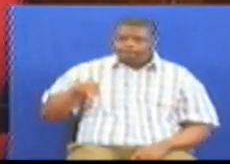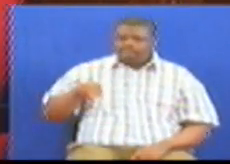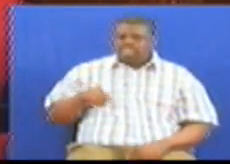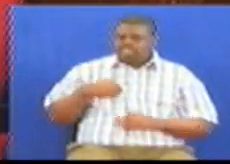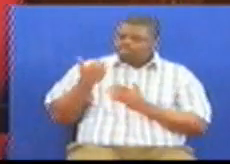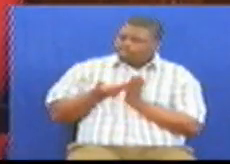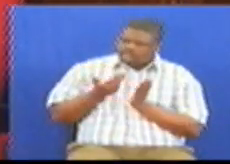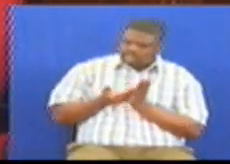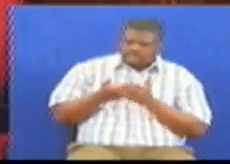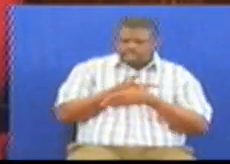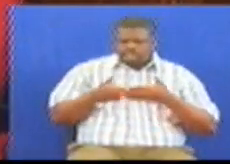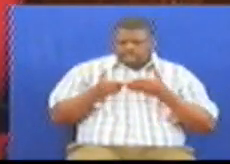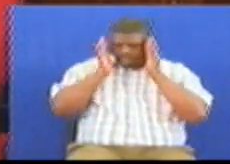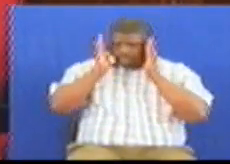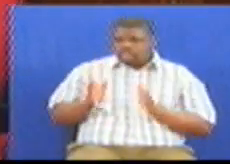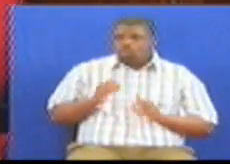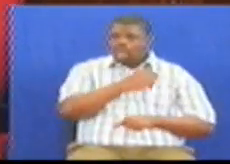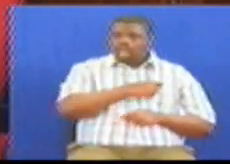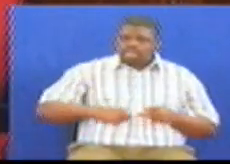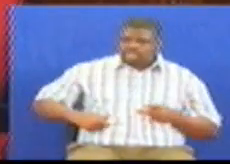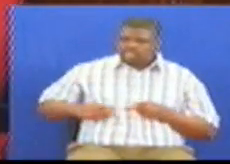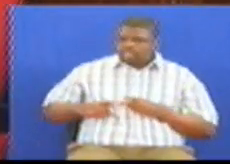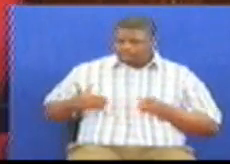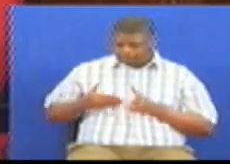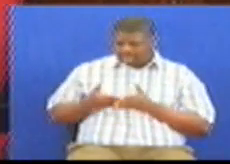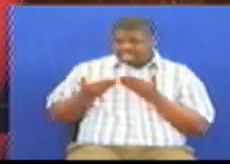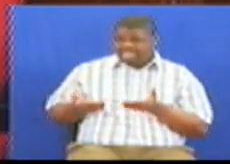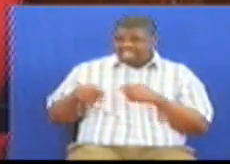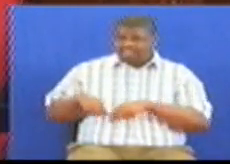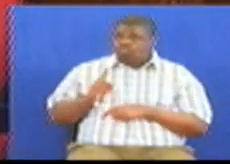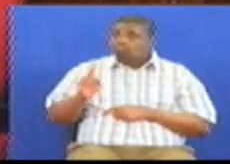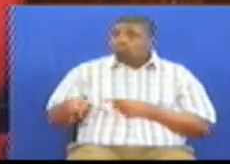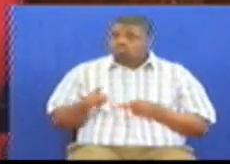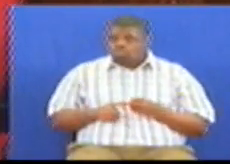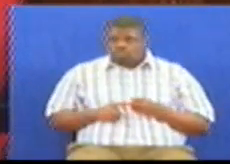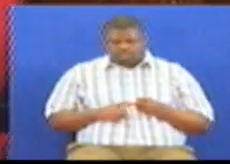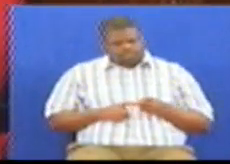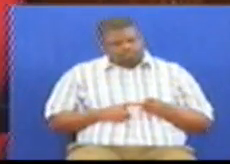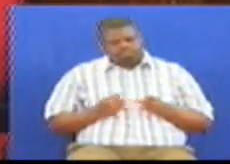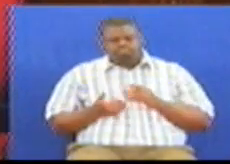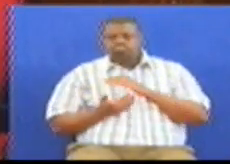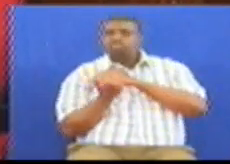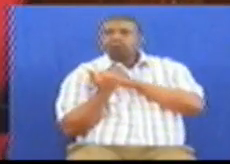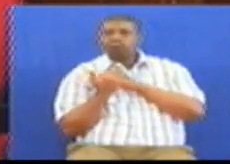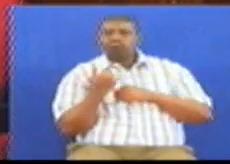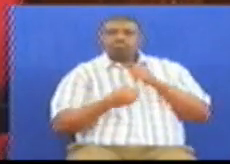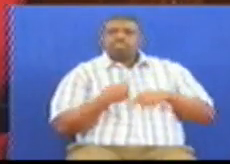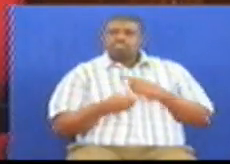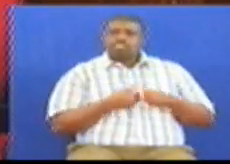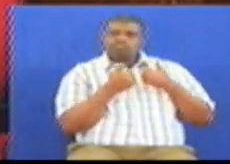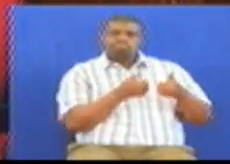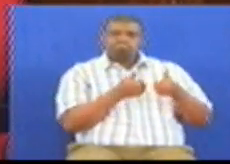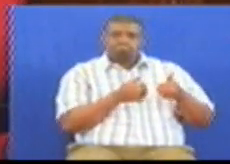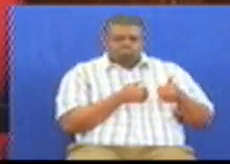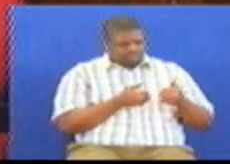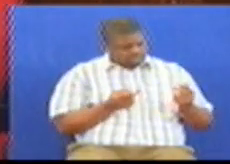kilipendekeza jina la Mheshimiwa Rais, mpaka sasa hivi tunaye anaendelea kupiga majukumu kama